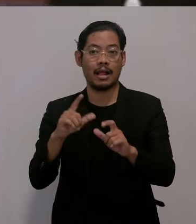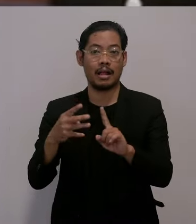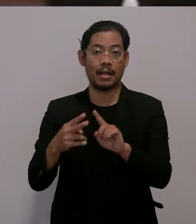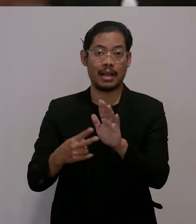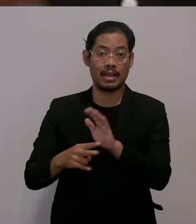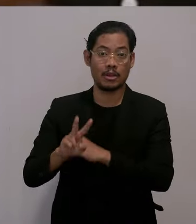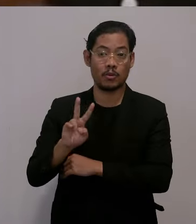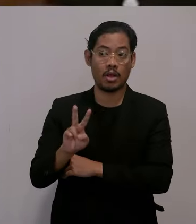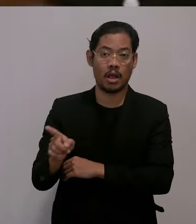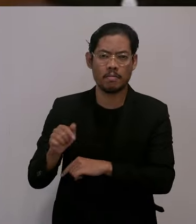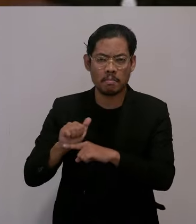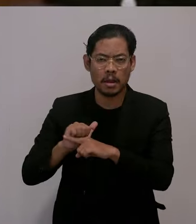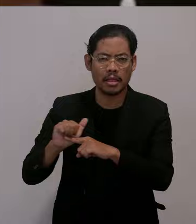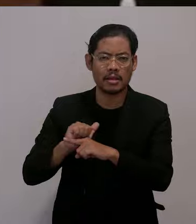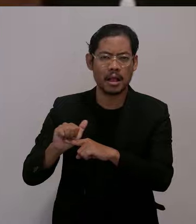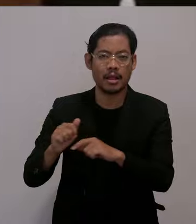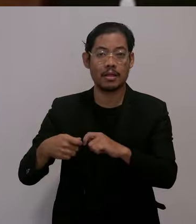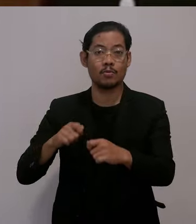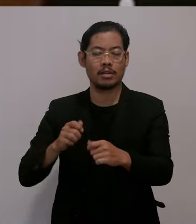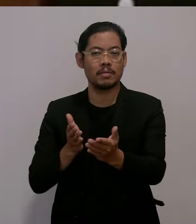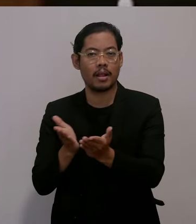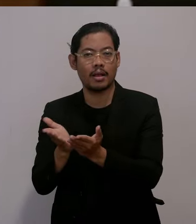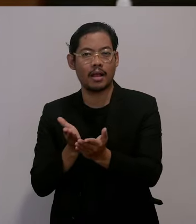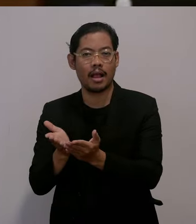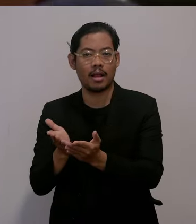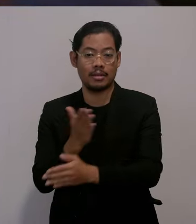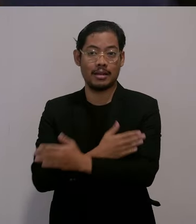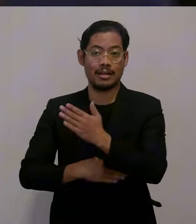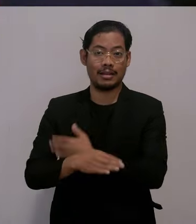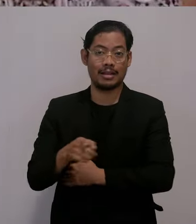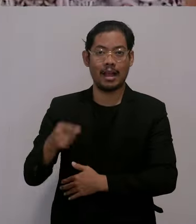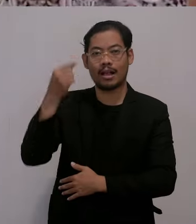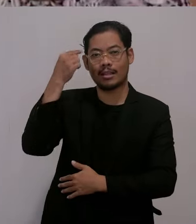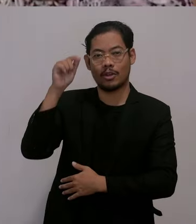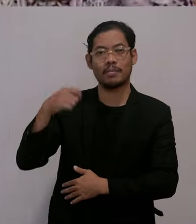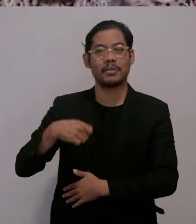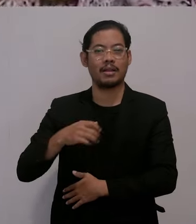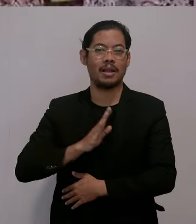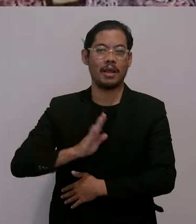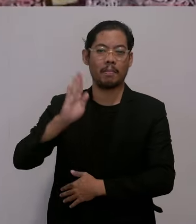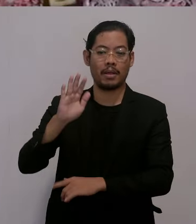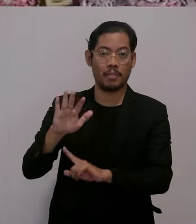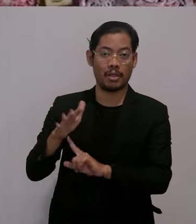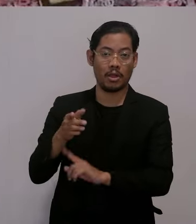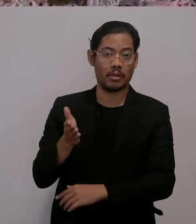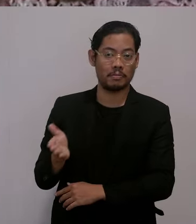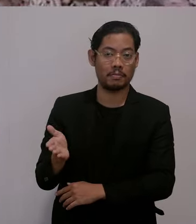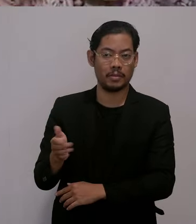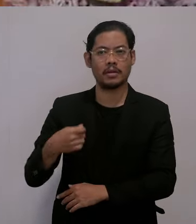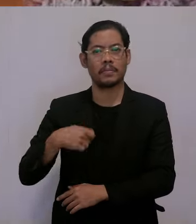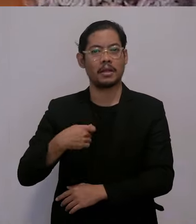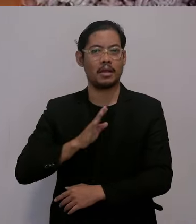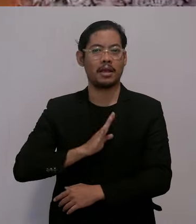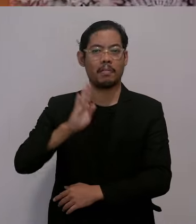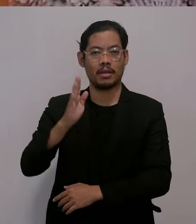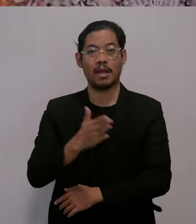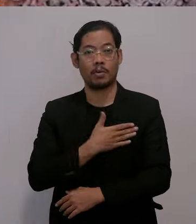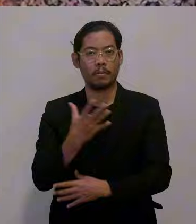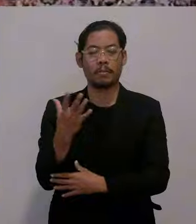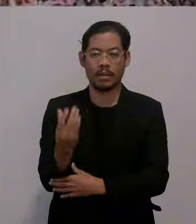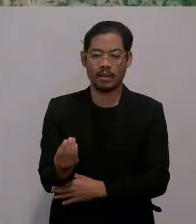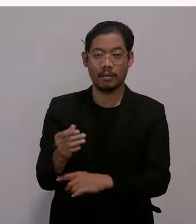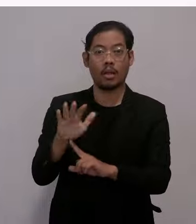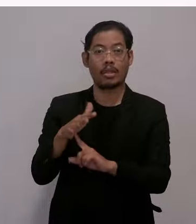membantu pelatihan pelayanan disabilitas untuk petugas layanan di Kantor Kemenag Bantul. Kantor Kementerian Agama Kabupaten Bantul